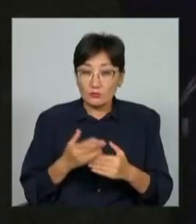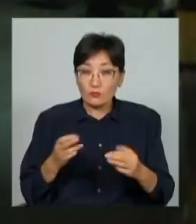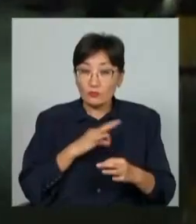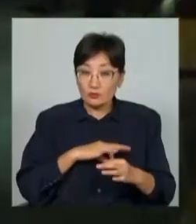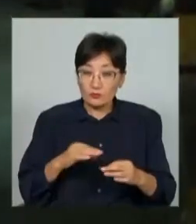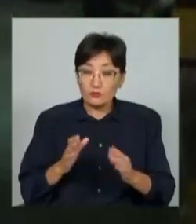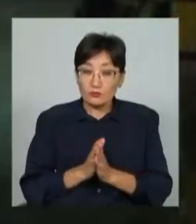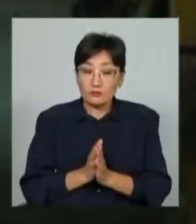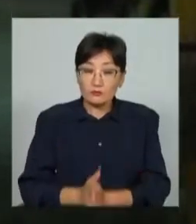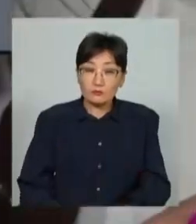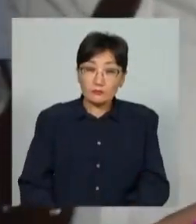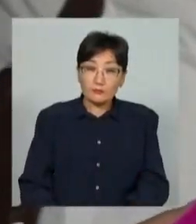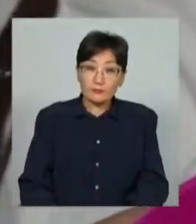өтінді.